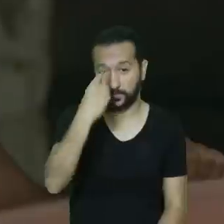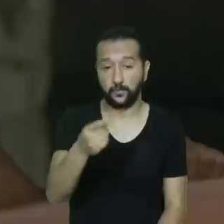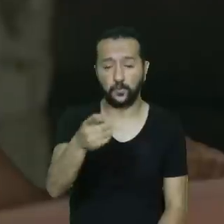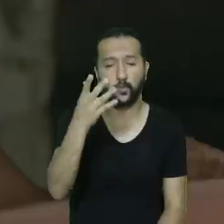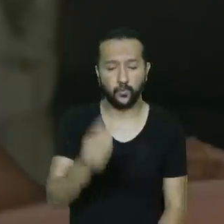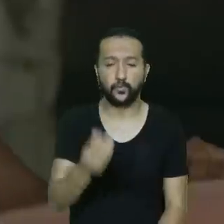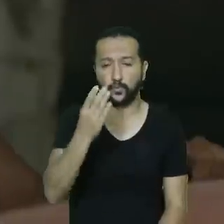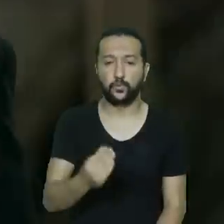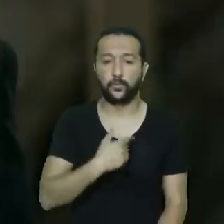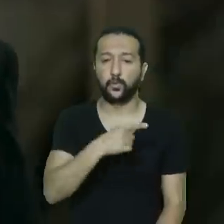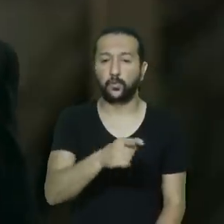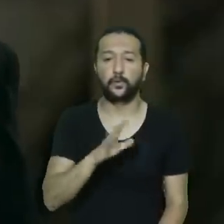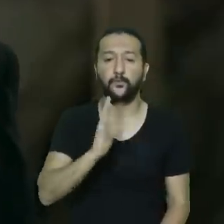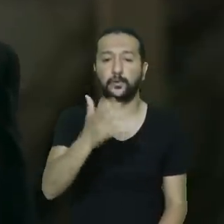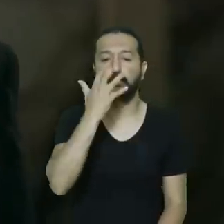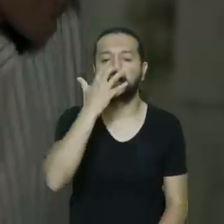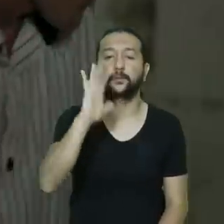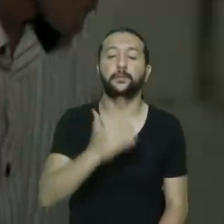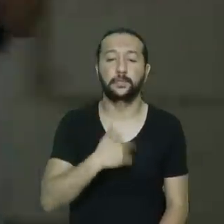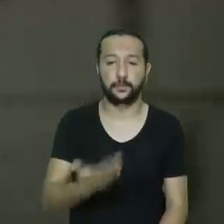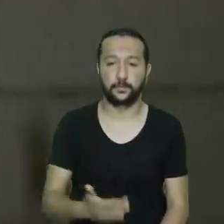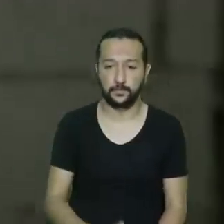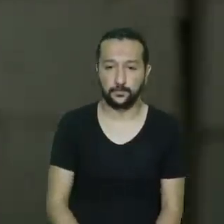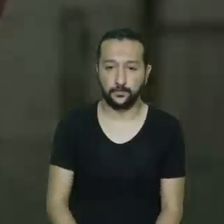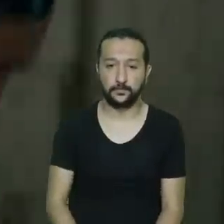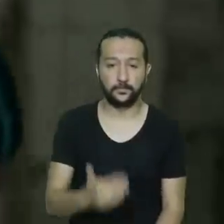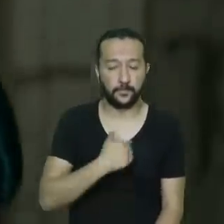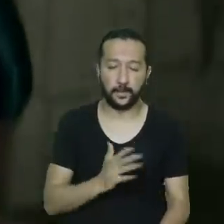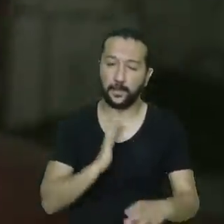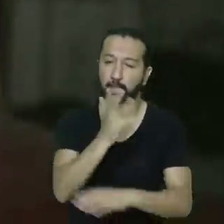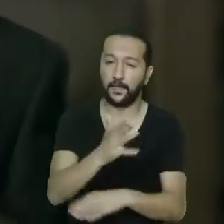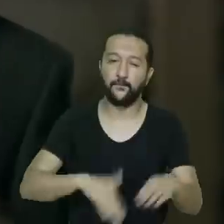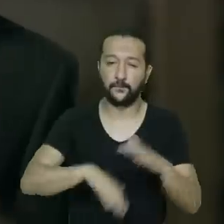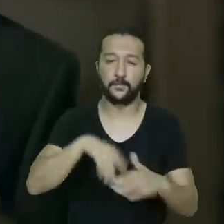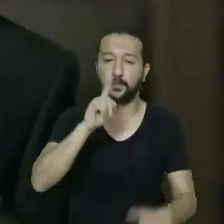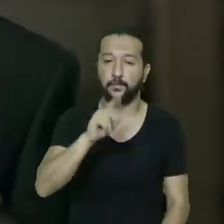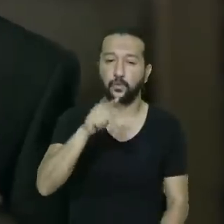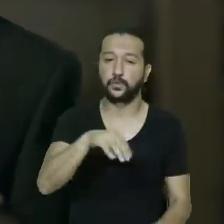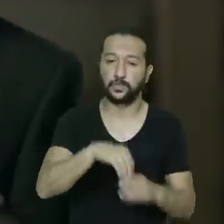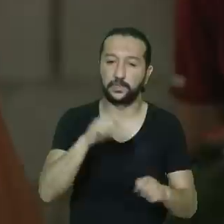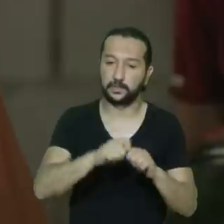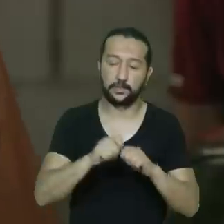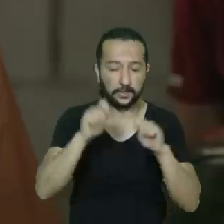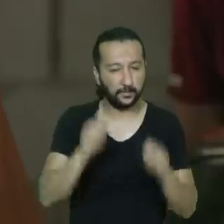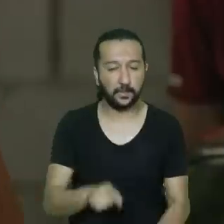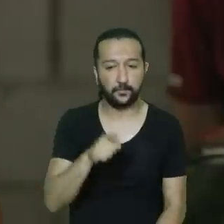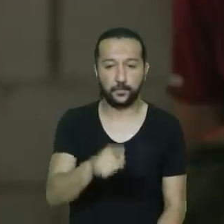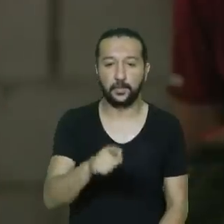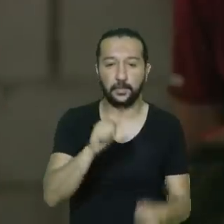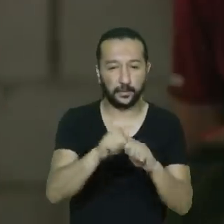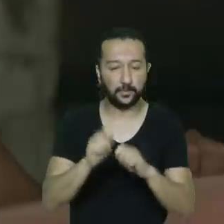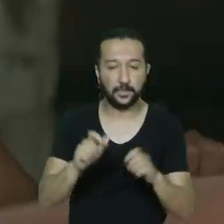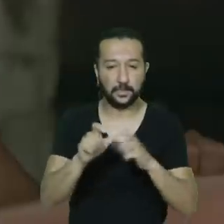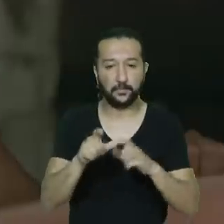be. Biz o kadar beklemeyeceğiz ki zaten. Ben en fazla bir iki güne bu arabayı yaparım.